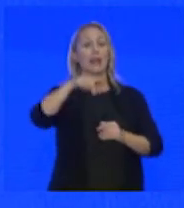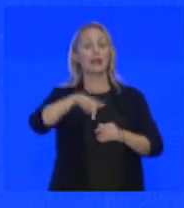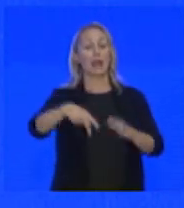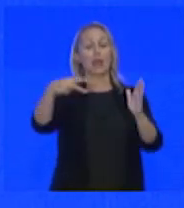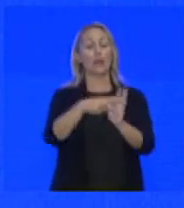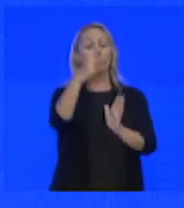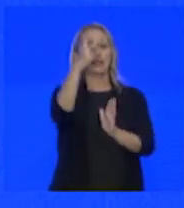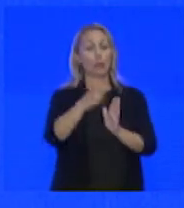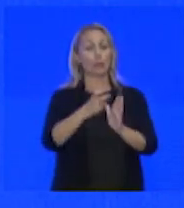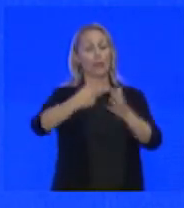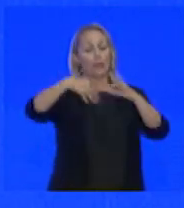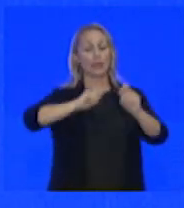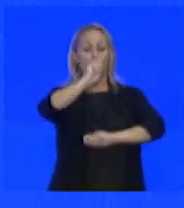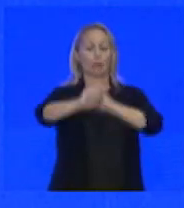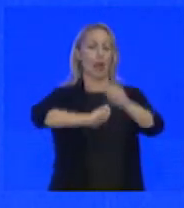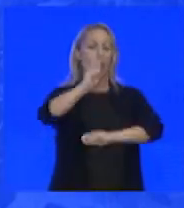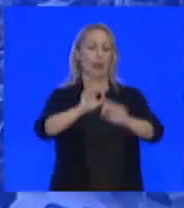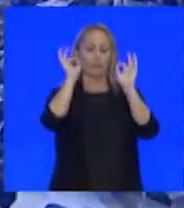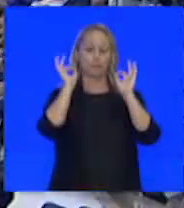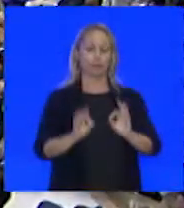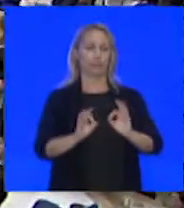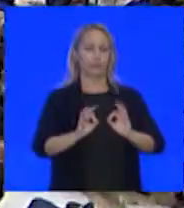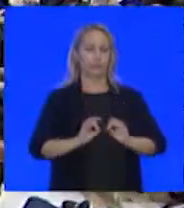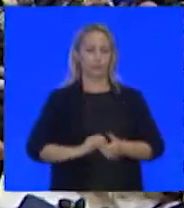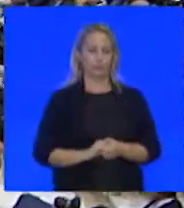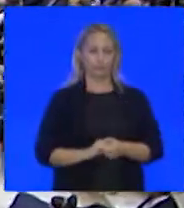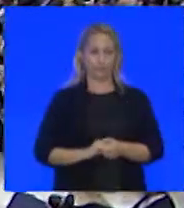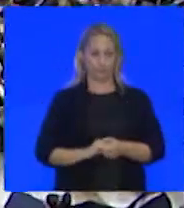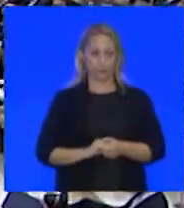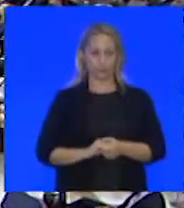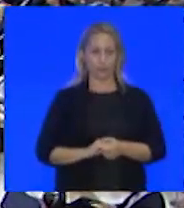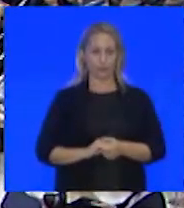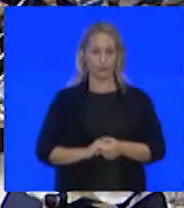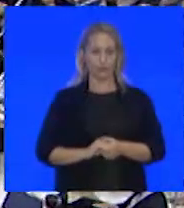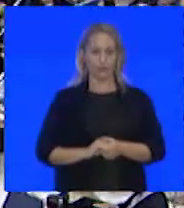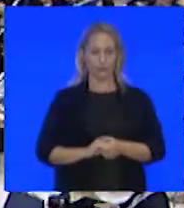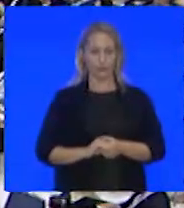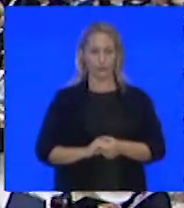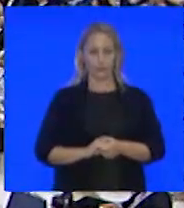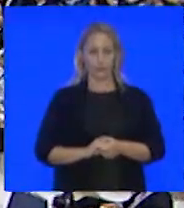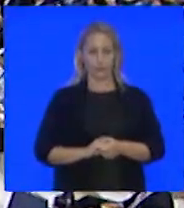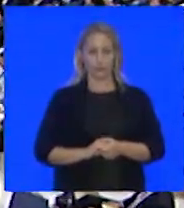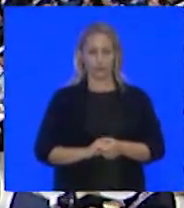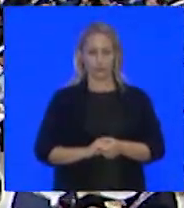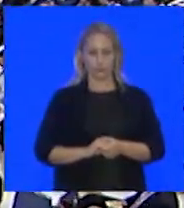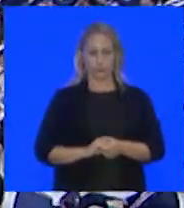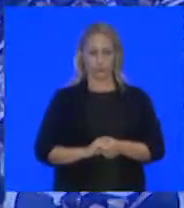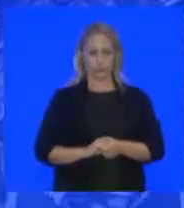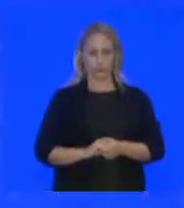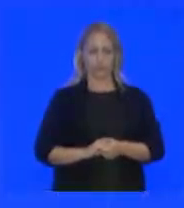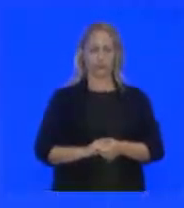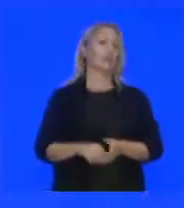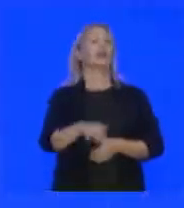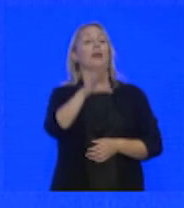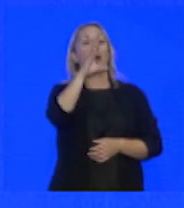του 2020. Συνολική Συνολική αξία